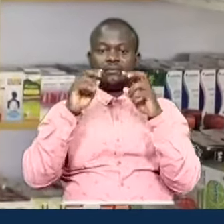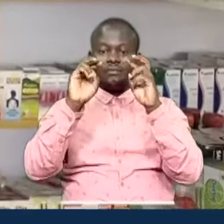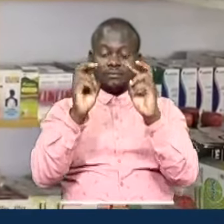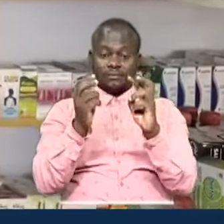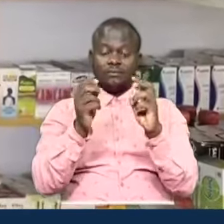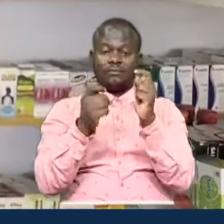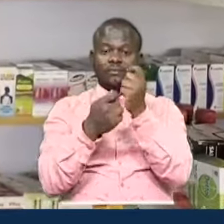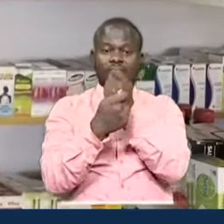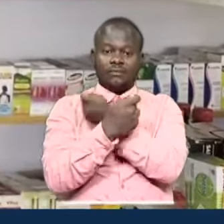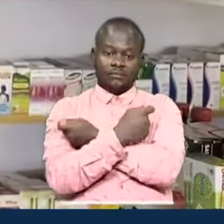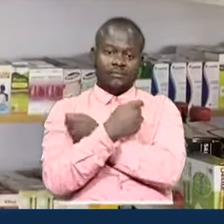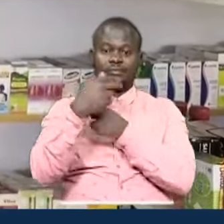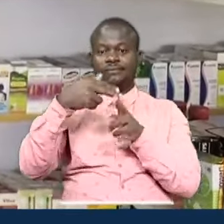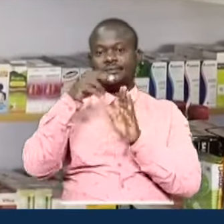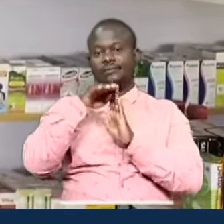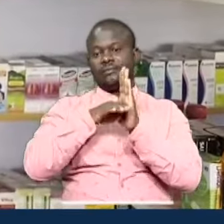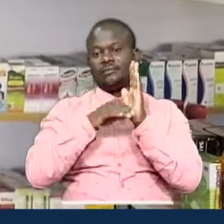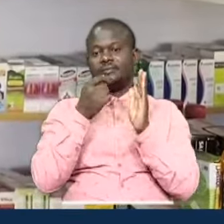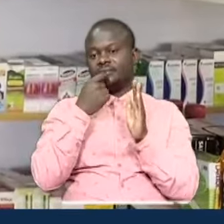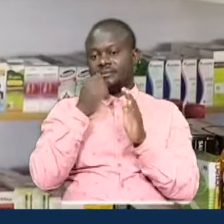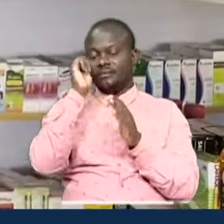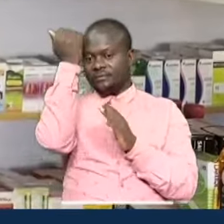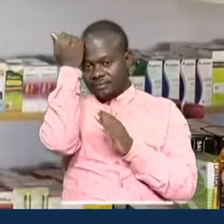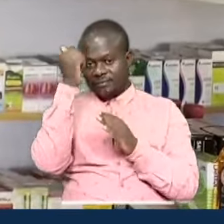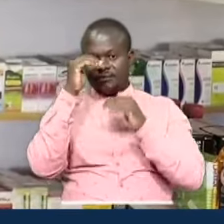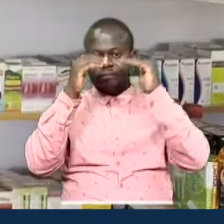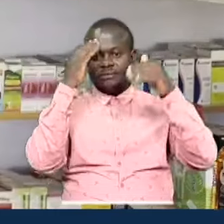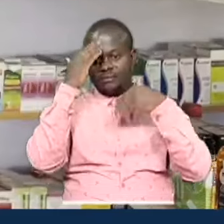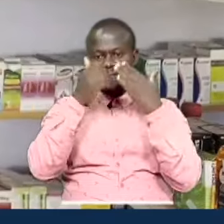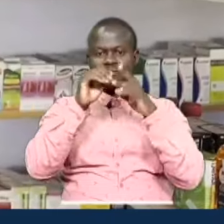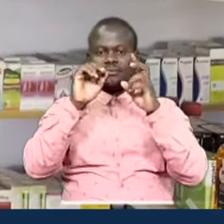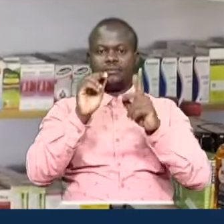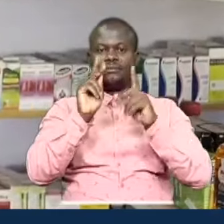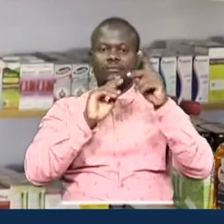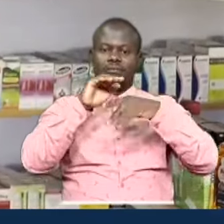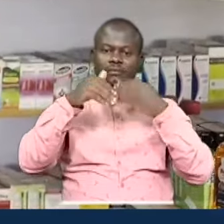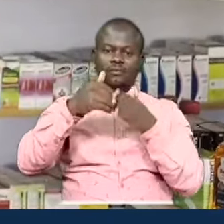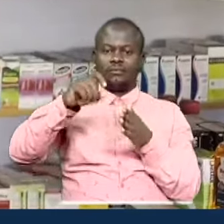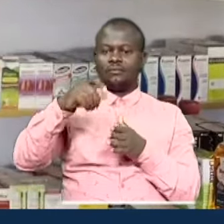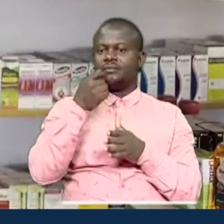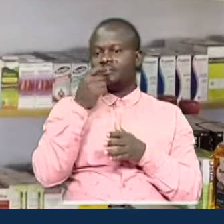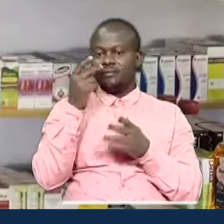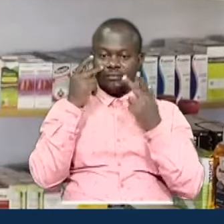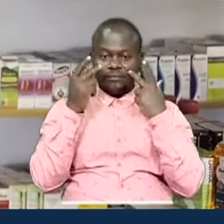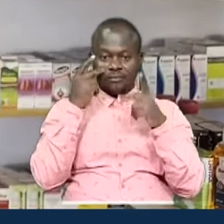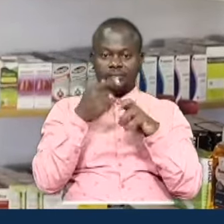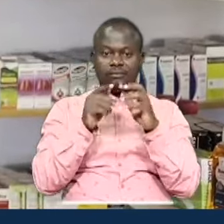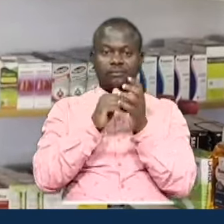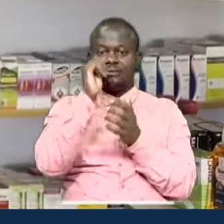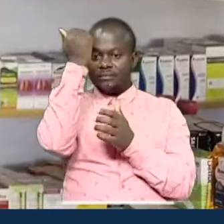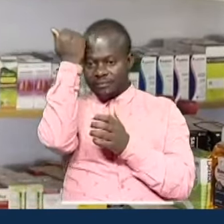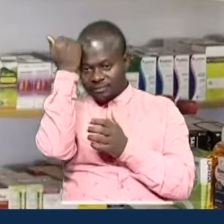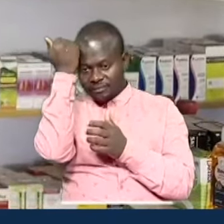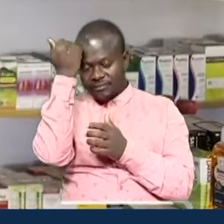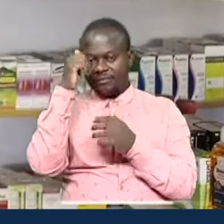buri kuvugurura urutonde rw'imiti yishingirwa mu rwego rwo kugira ngo abaturage bakenera imiti bayibone kandi yishingiwe mu